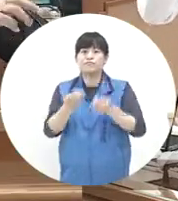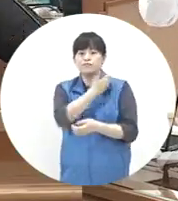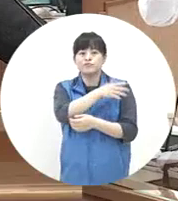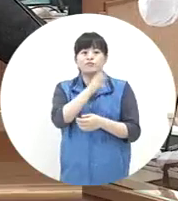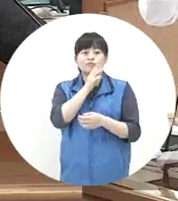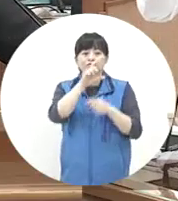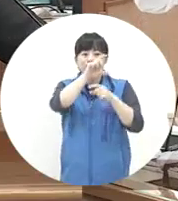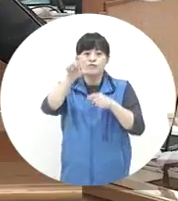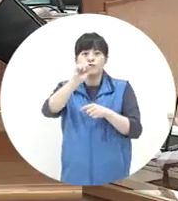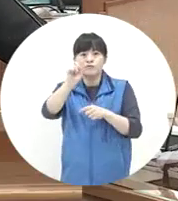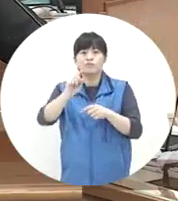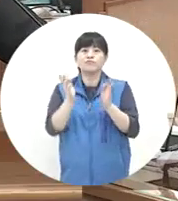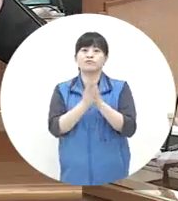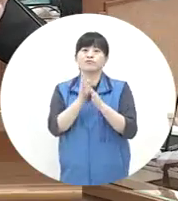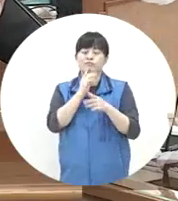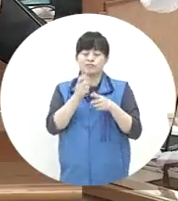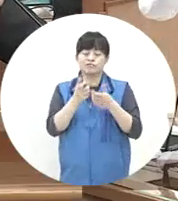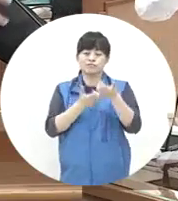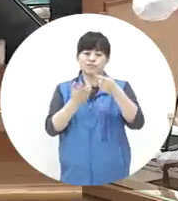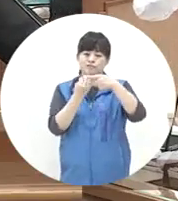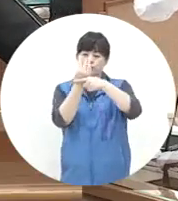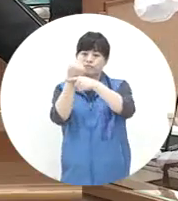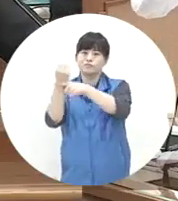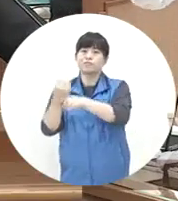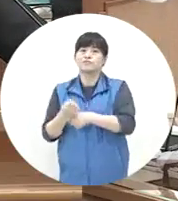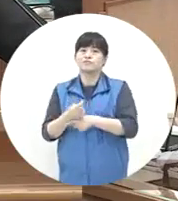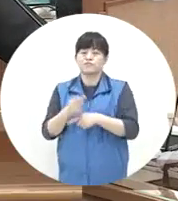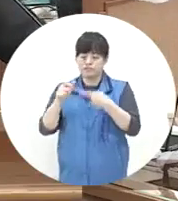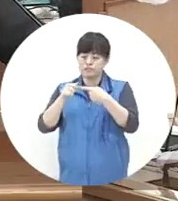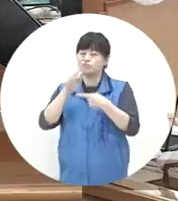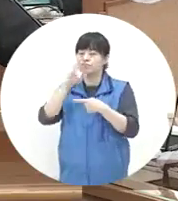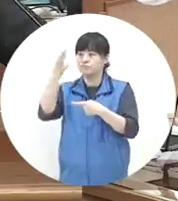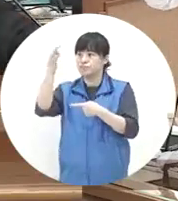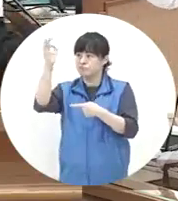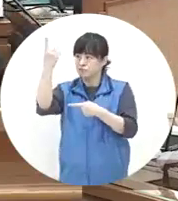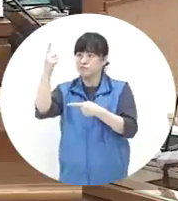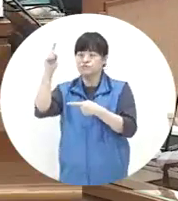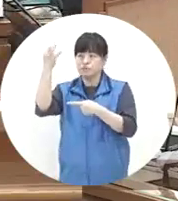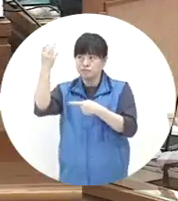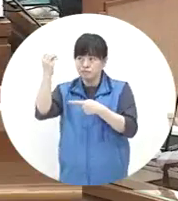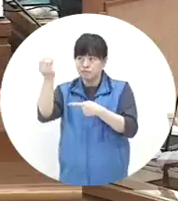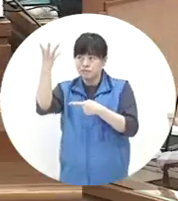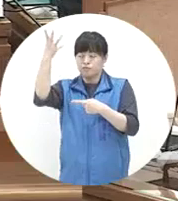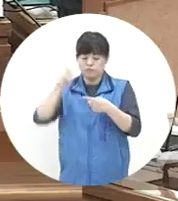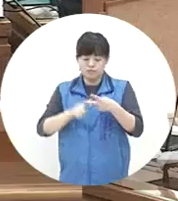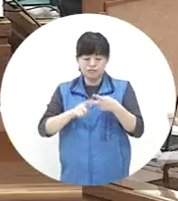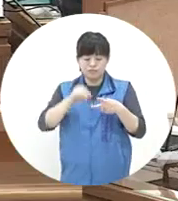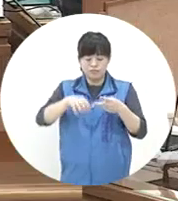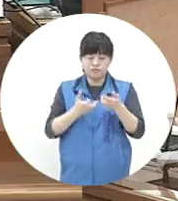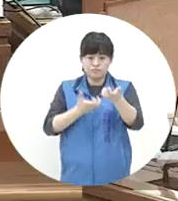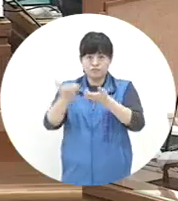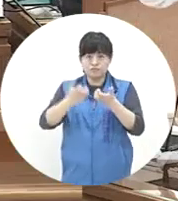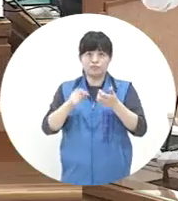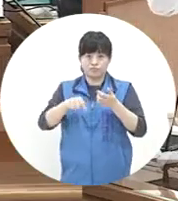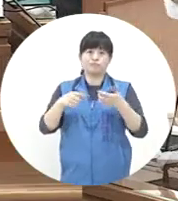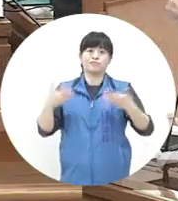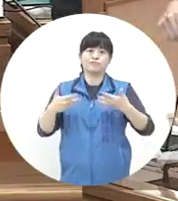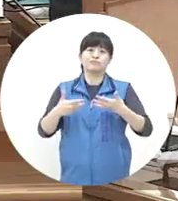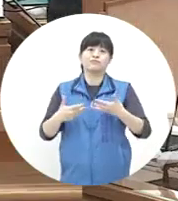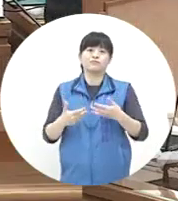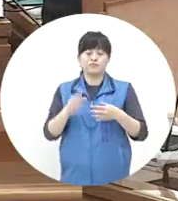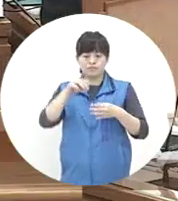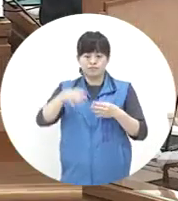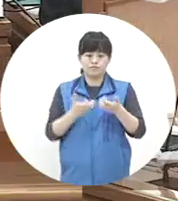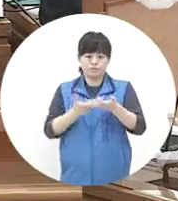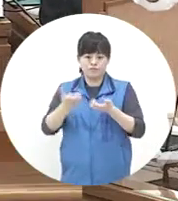分配比例的问题。 所以这都是分配比例的问题。 要么是从裁员开始解决，把饼做大；要么就是从地方分配开始解决。那你有地方分